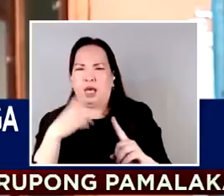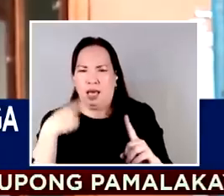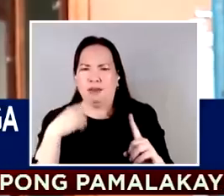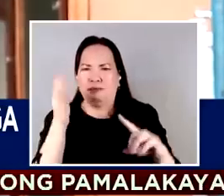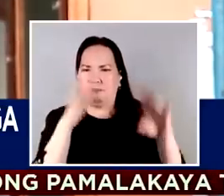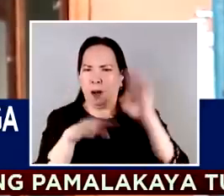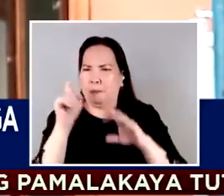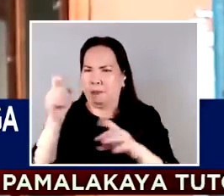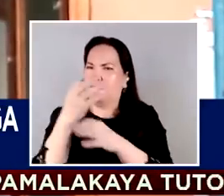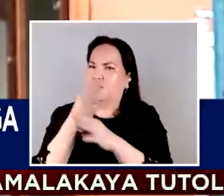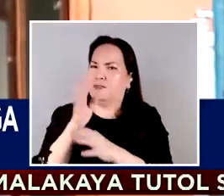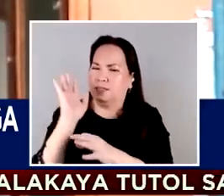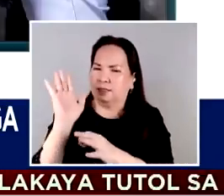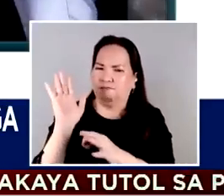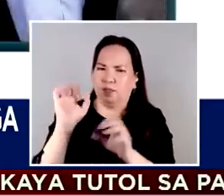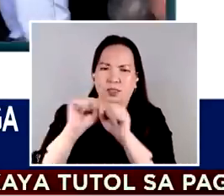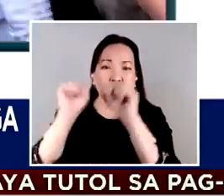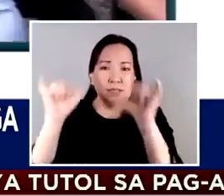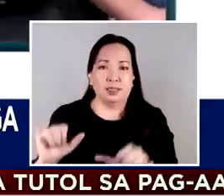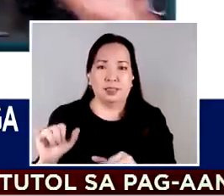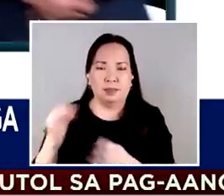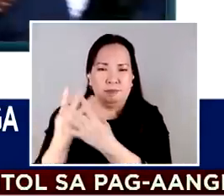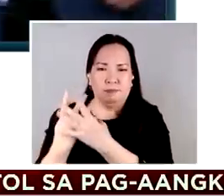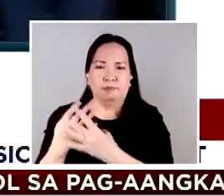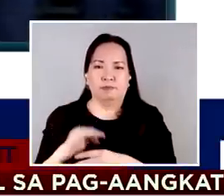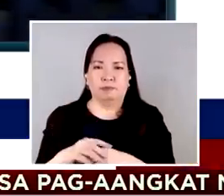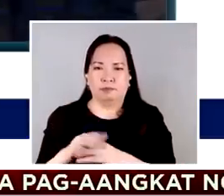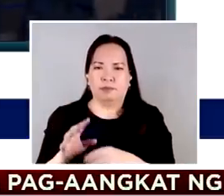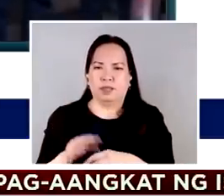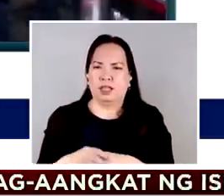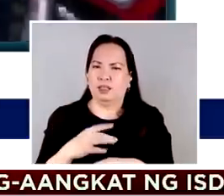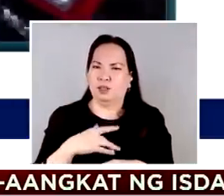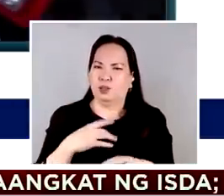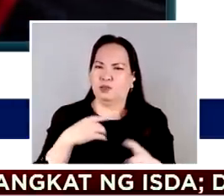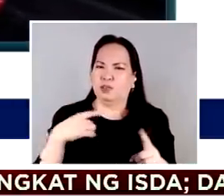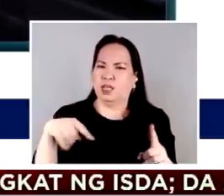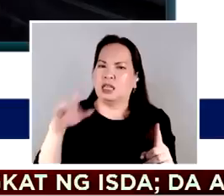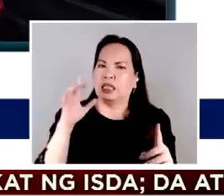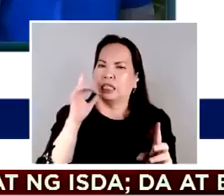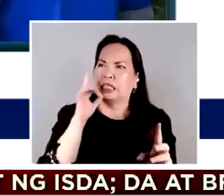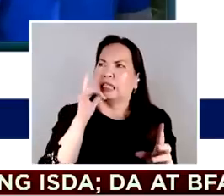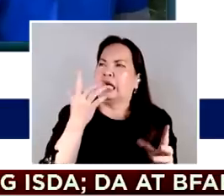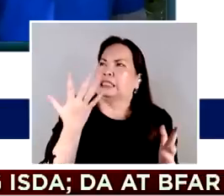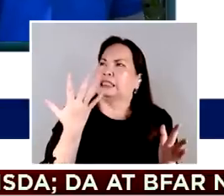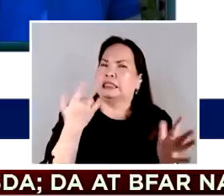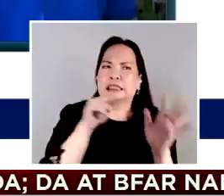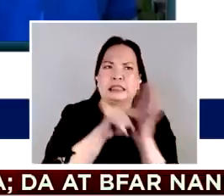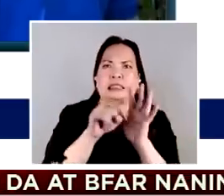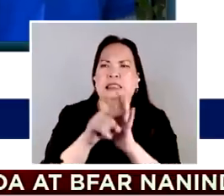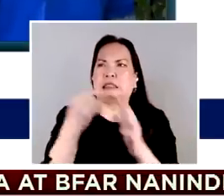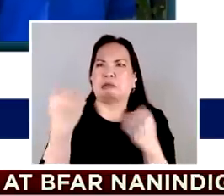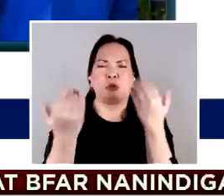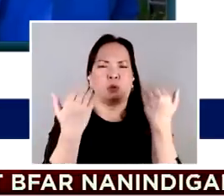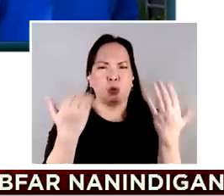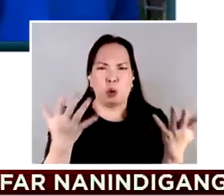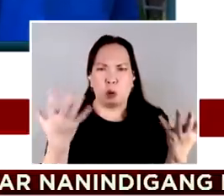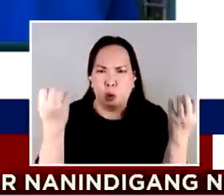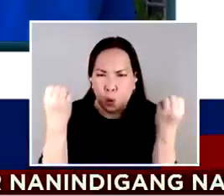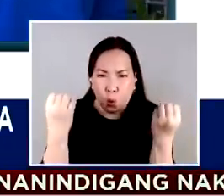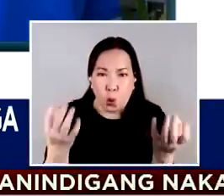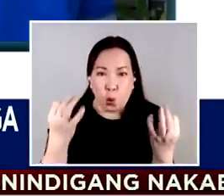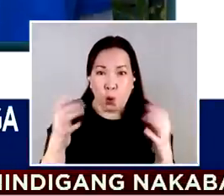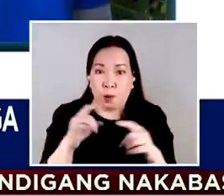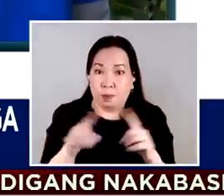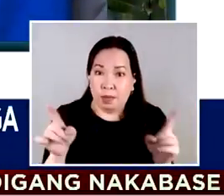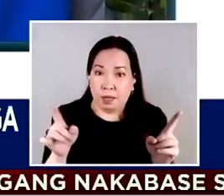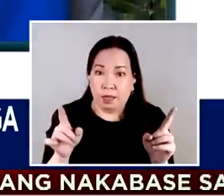dapat ayusin sa sistema. You can liken this to a mass disaster, except that, well, at